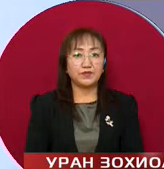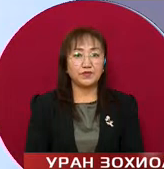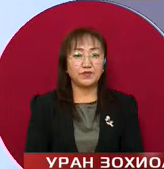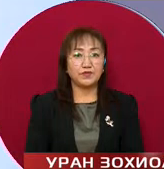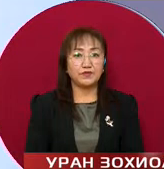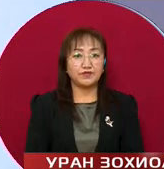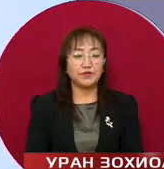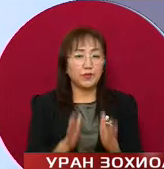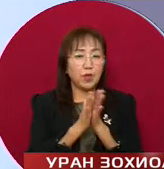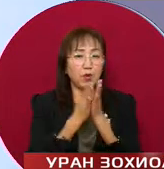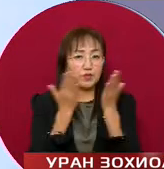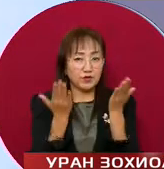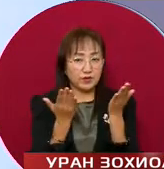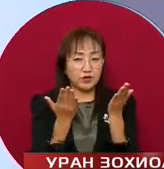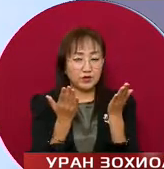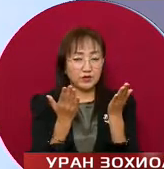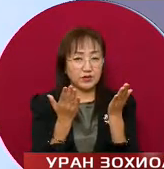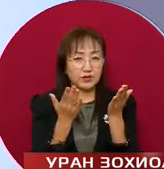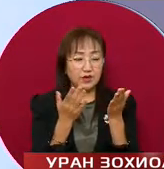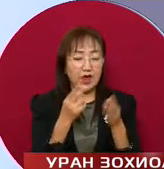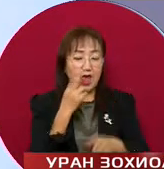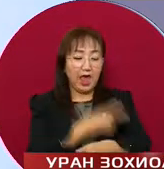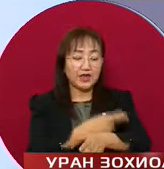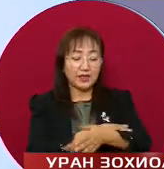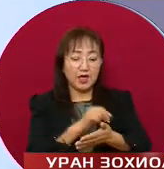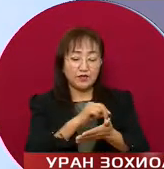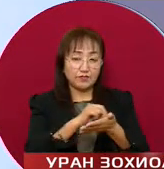За сурах хүчтэйрээ харандаагаар тэмдэглэж болно шүү.